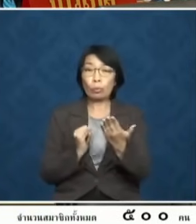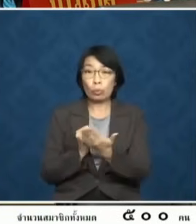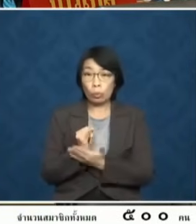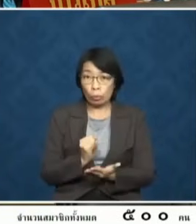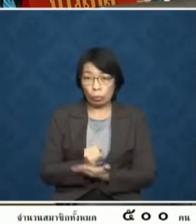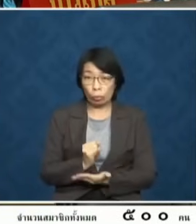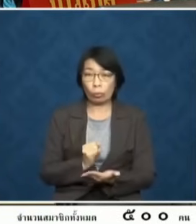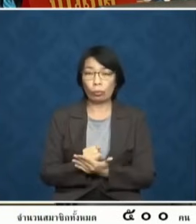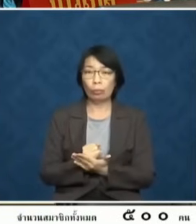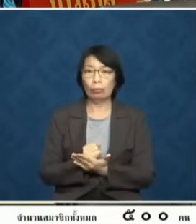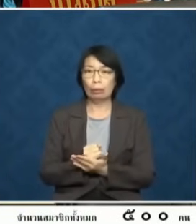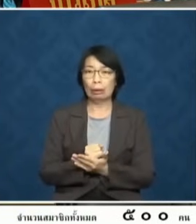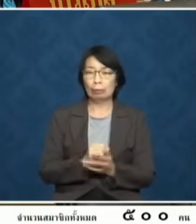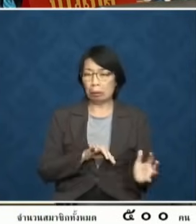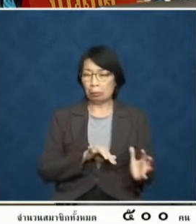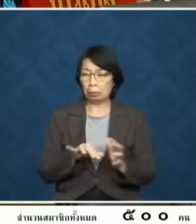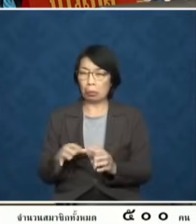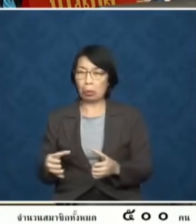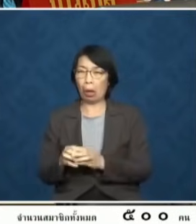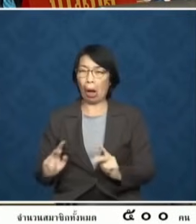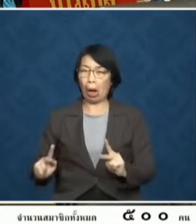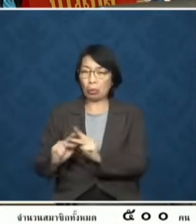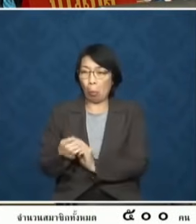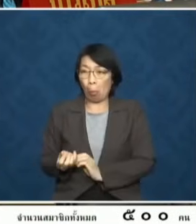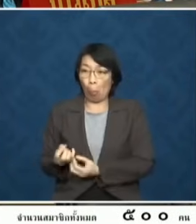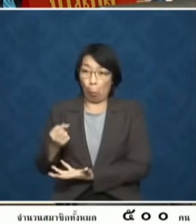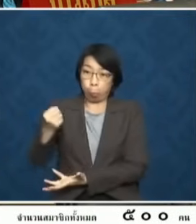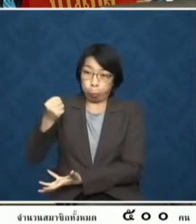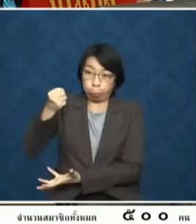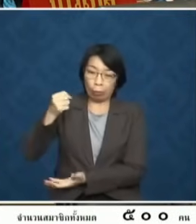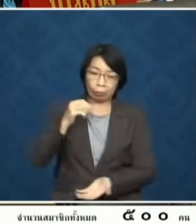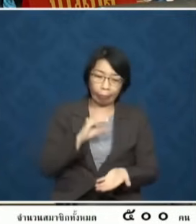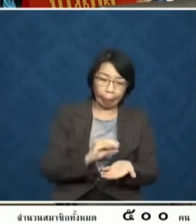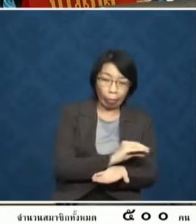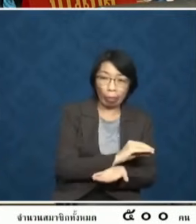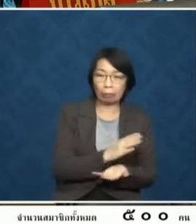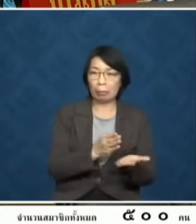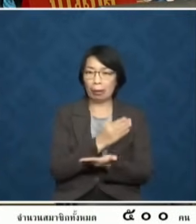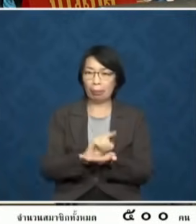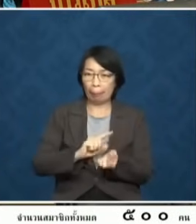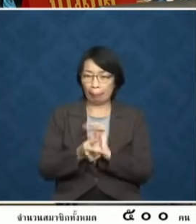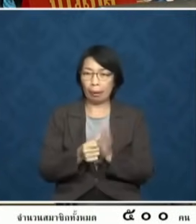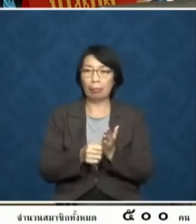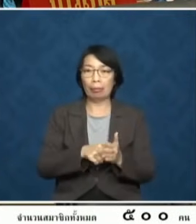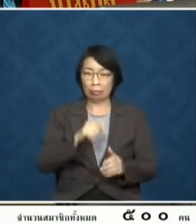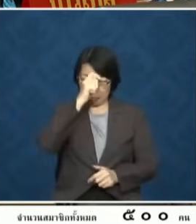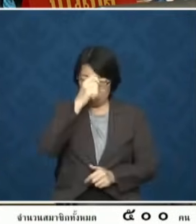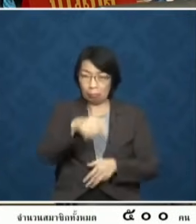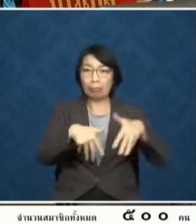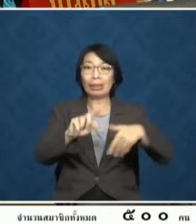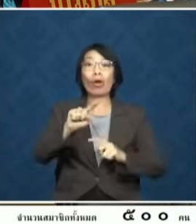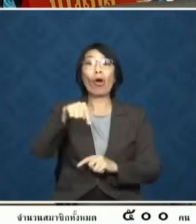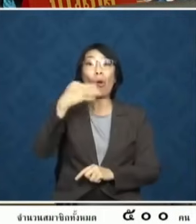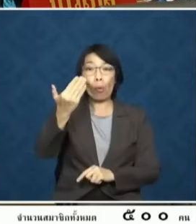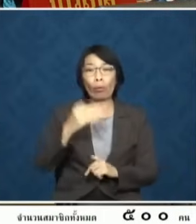คะไม่กระจุกตัวอยู่แค่กระทรวงใดกระทรวงหนึ่งแต่จัดสรรผลประโยชน์เหล่านี้ให้ประชาชนเป็นที่ตั้งค่ะวิธี